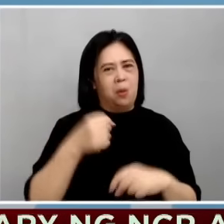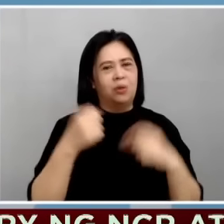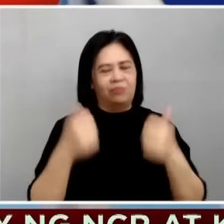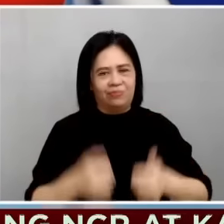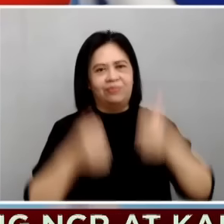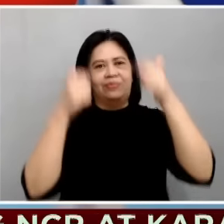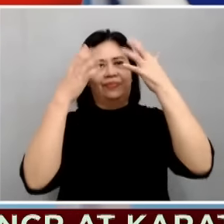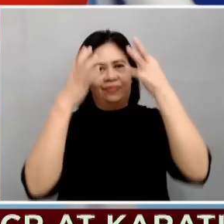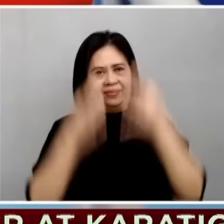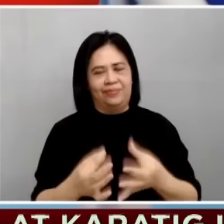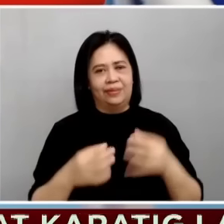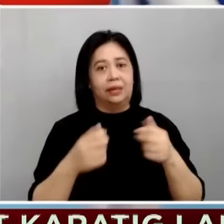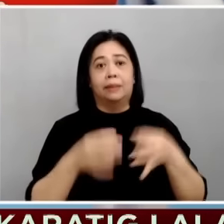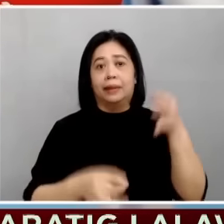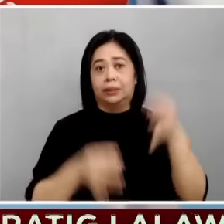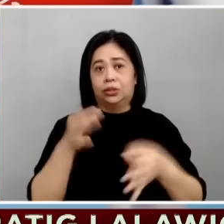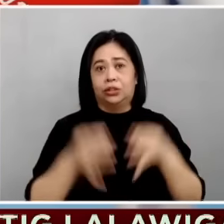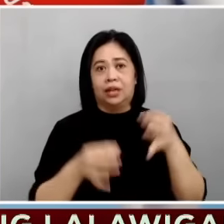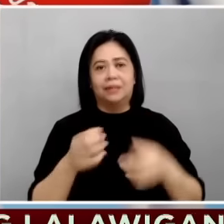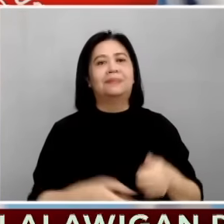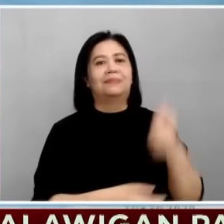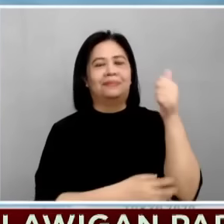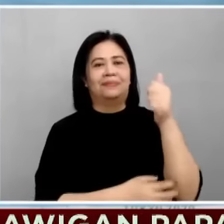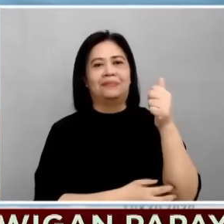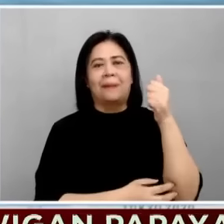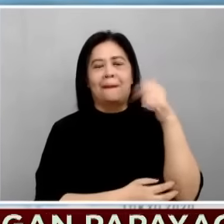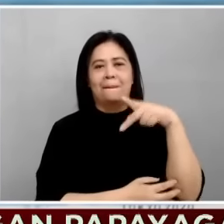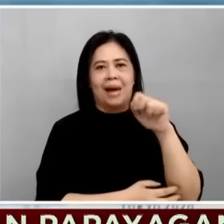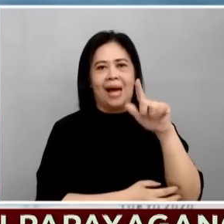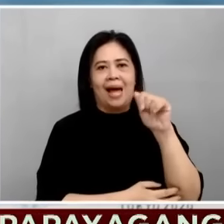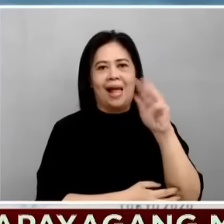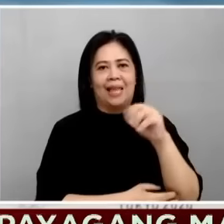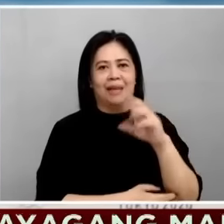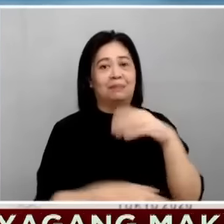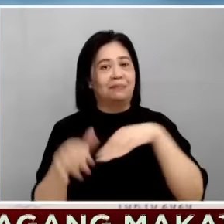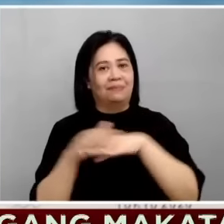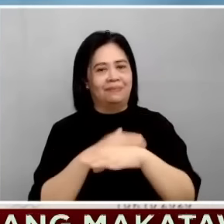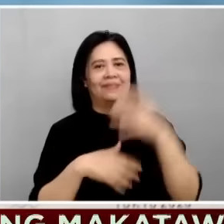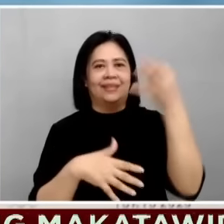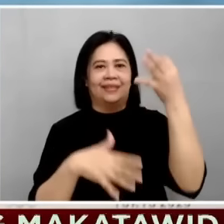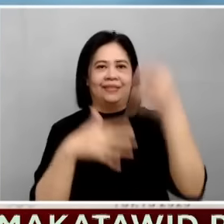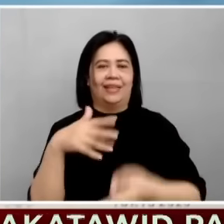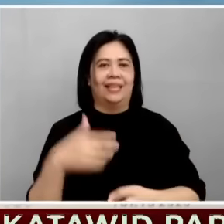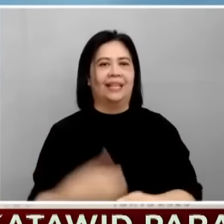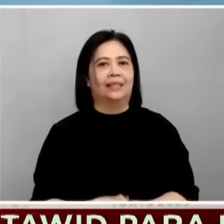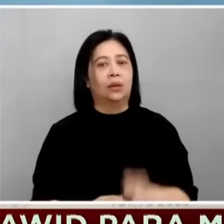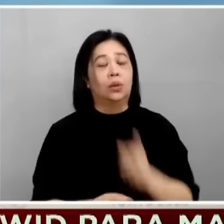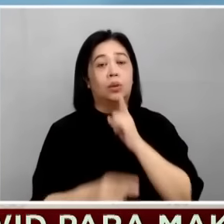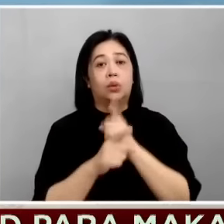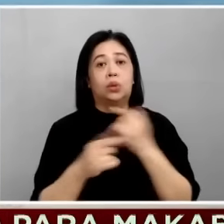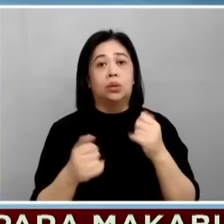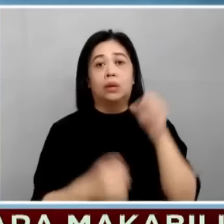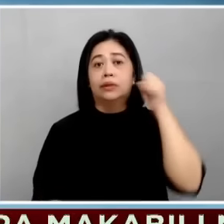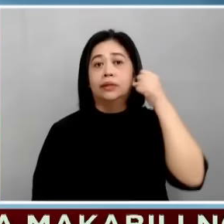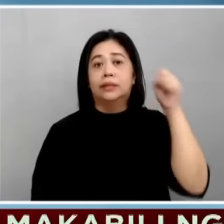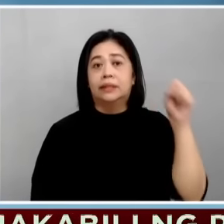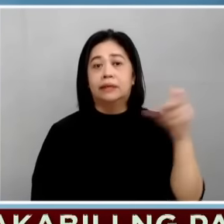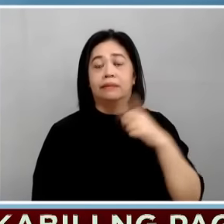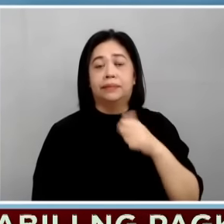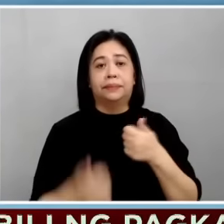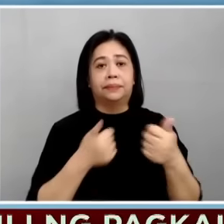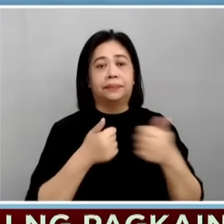ang decision ng mga judge. Panalo si Paalam at pasok sa finals. Sure na ang silver medal at alaban